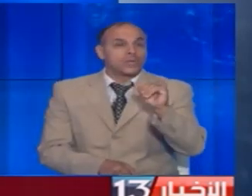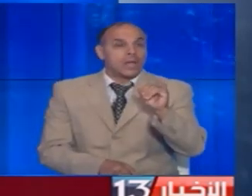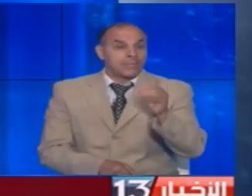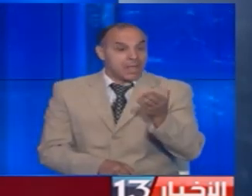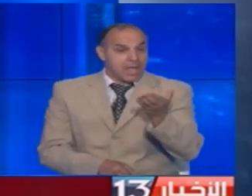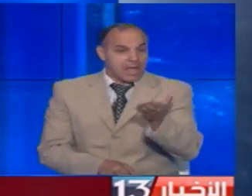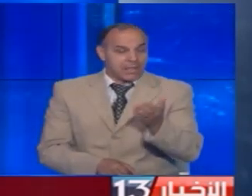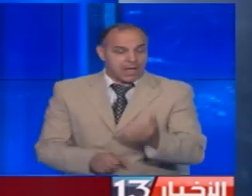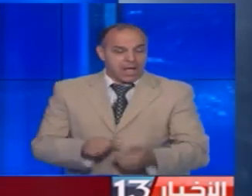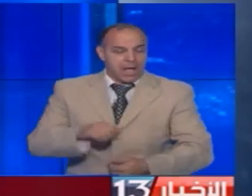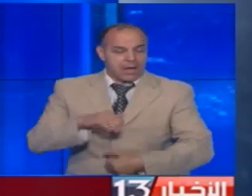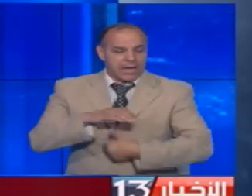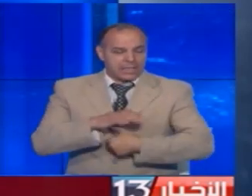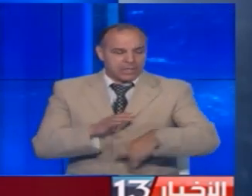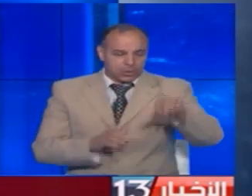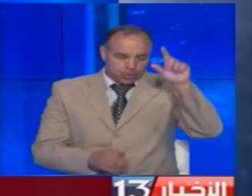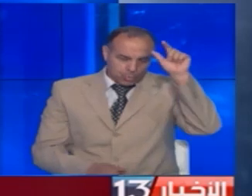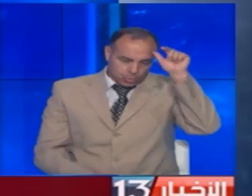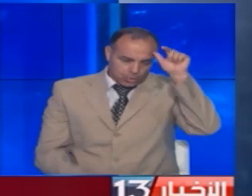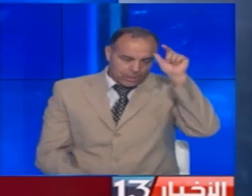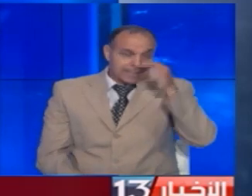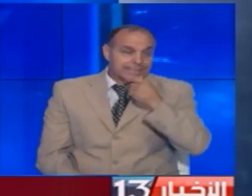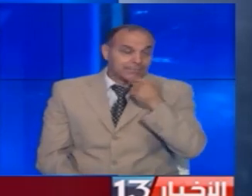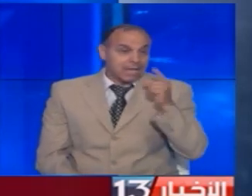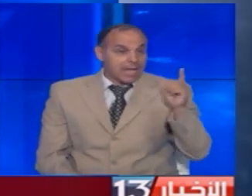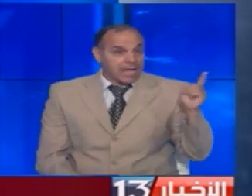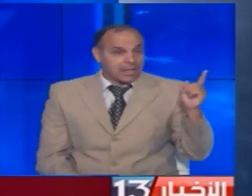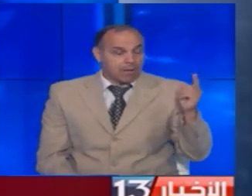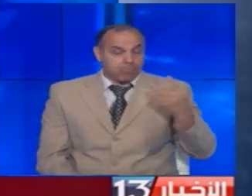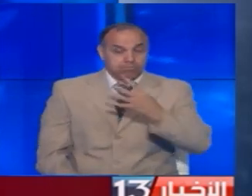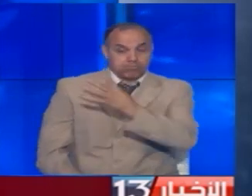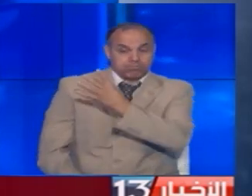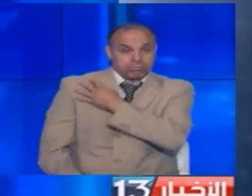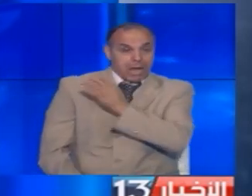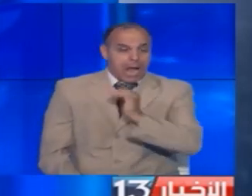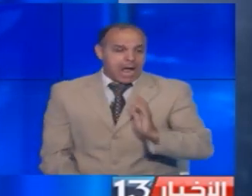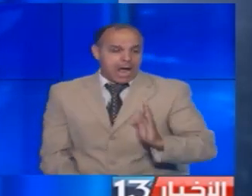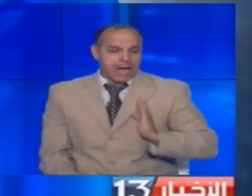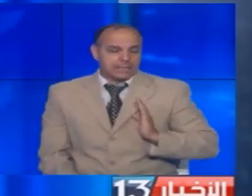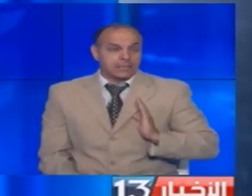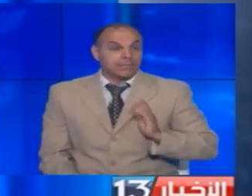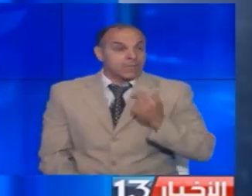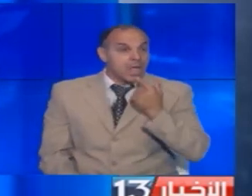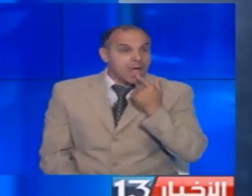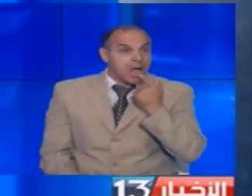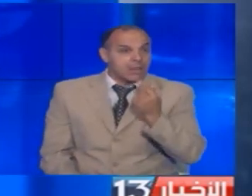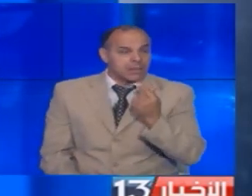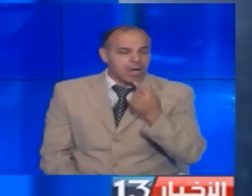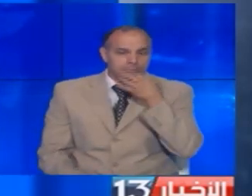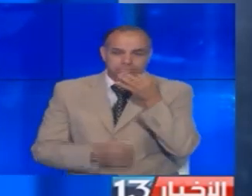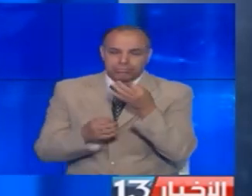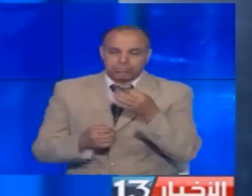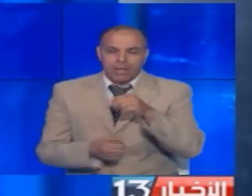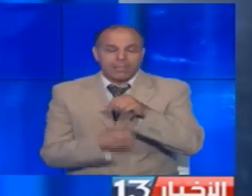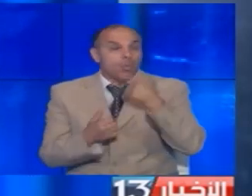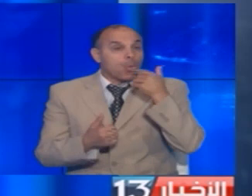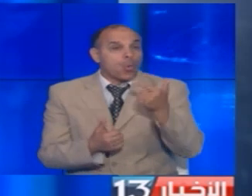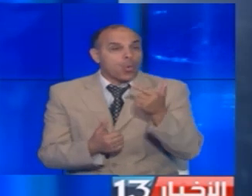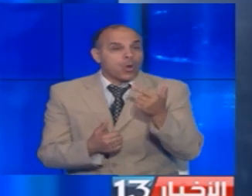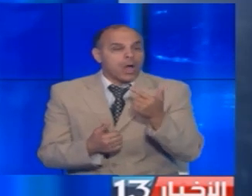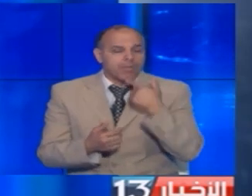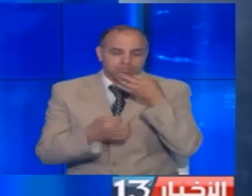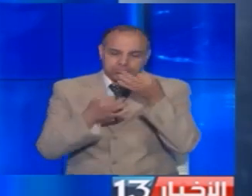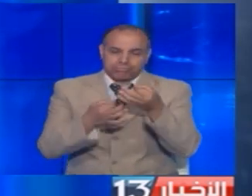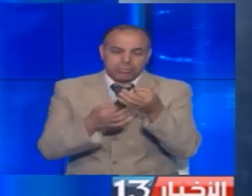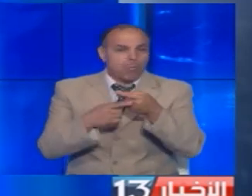بالمناسبة أثنى رئيس الجمهورية الباجي قائد السبسي القائد الأعلى للقوات المسلحة، أثنى على الدور المحوري الموكول